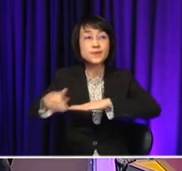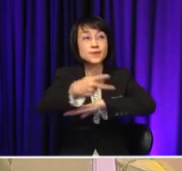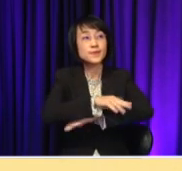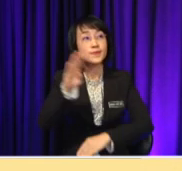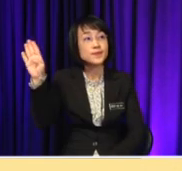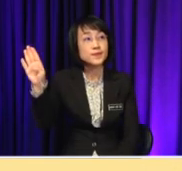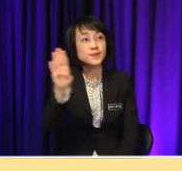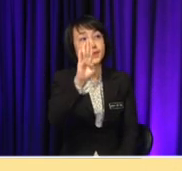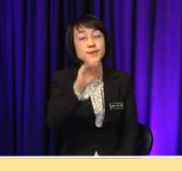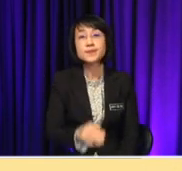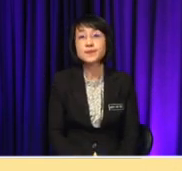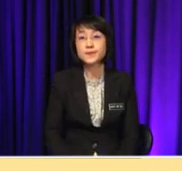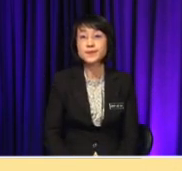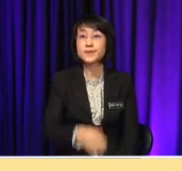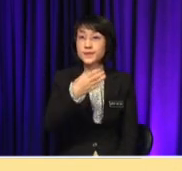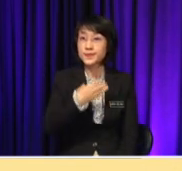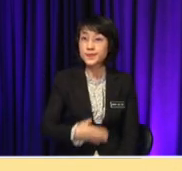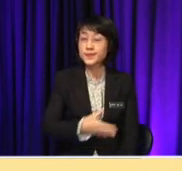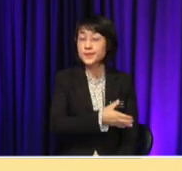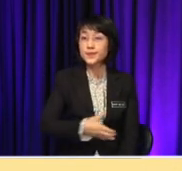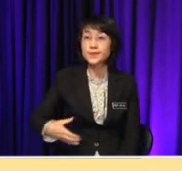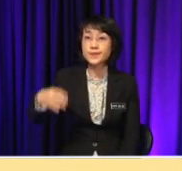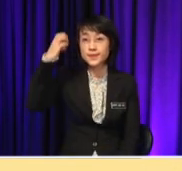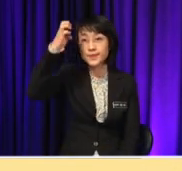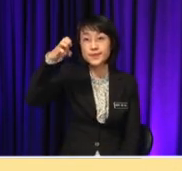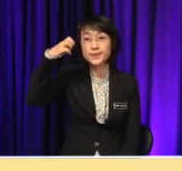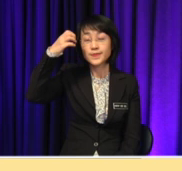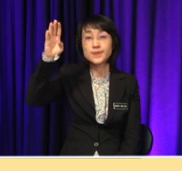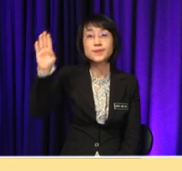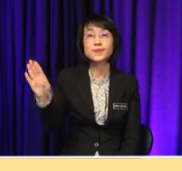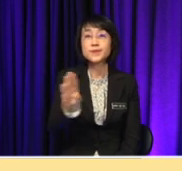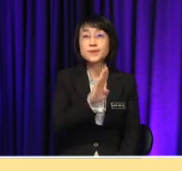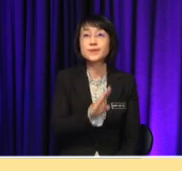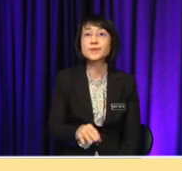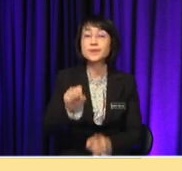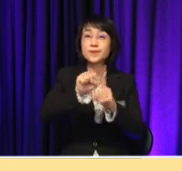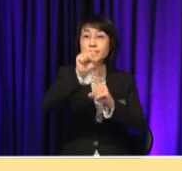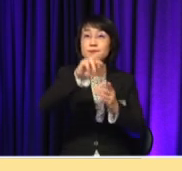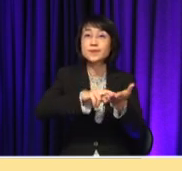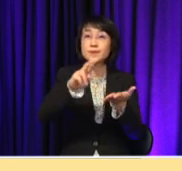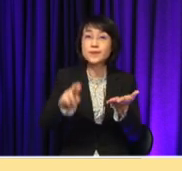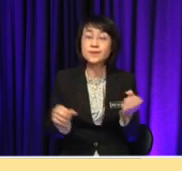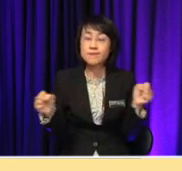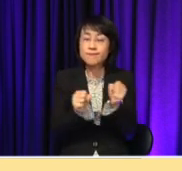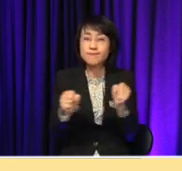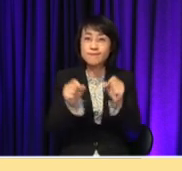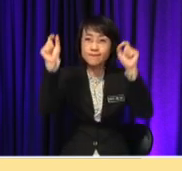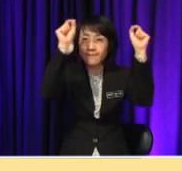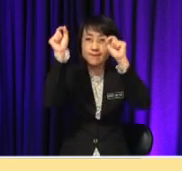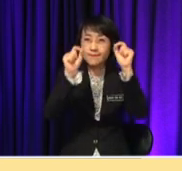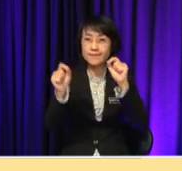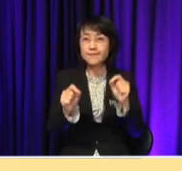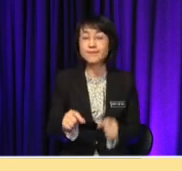di pedalaman Eropa Barat oke bersuhu rendah dan bersaji kita bersuhu rendah tapi tak ada salju